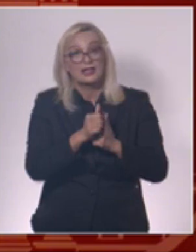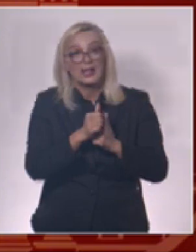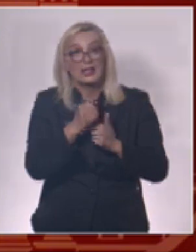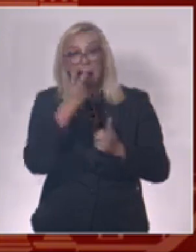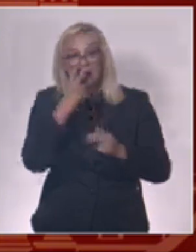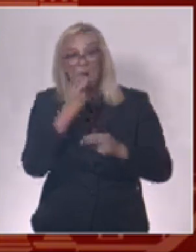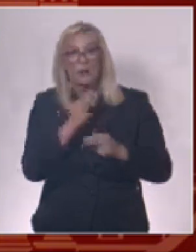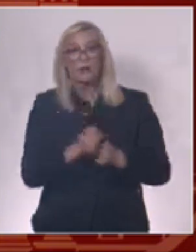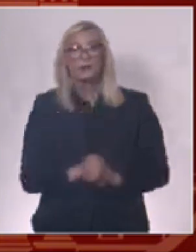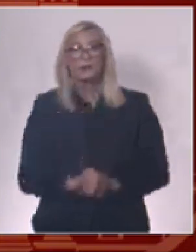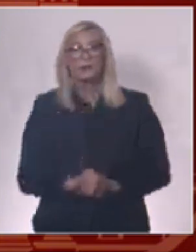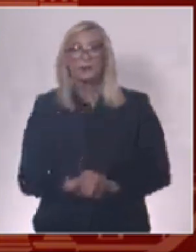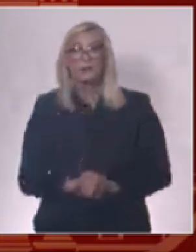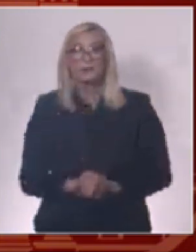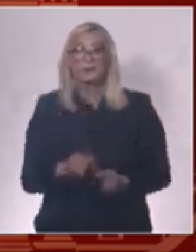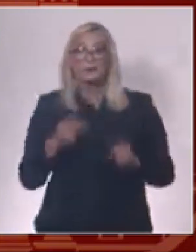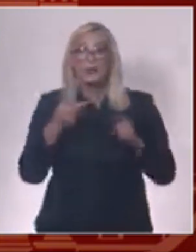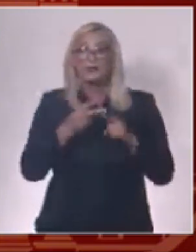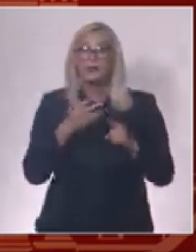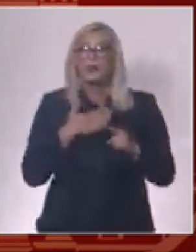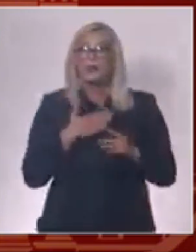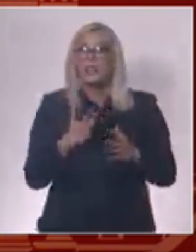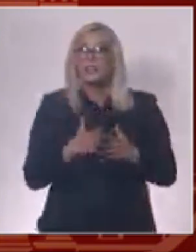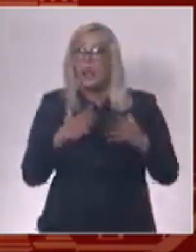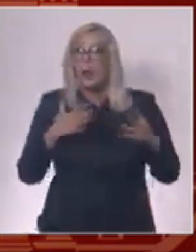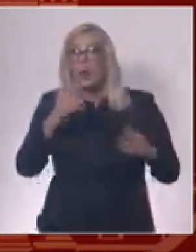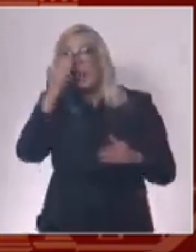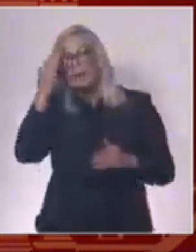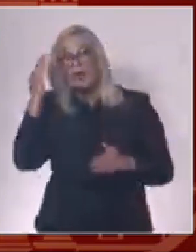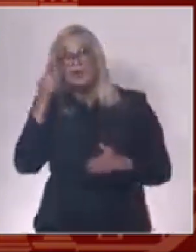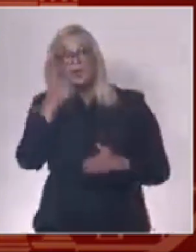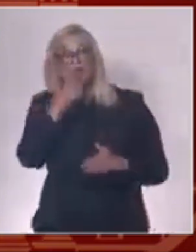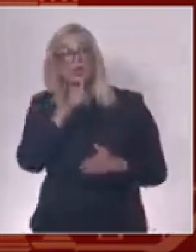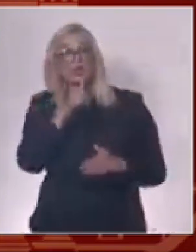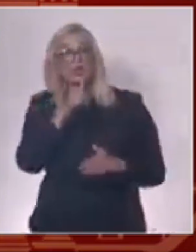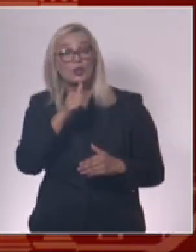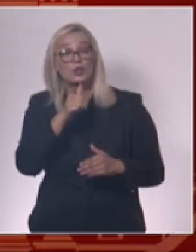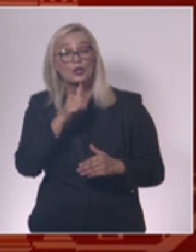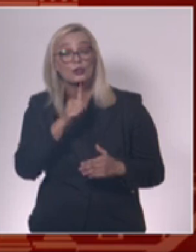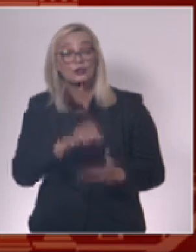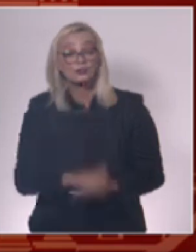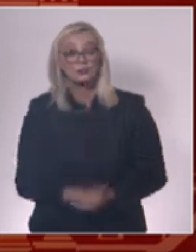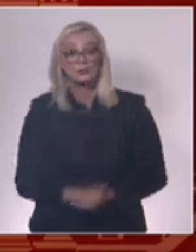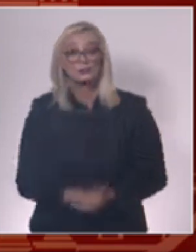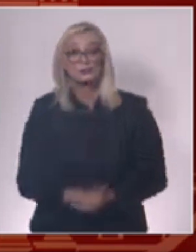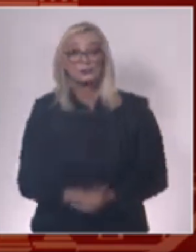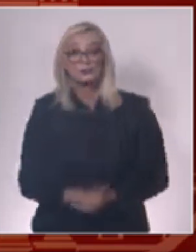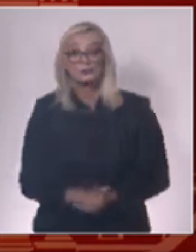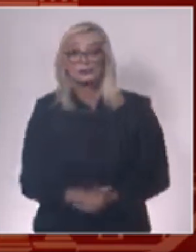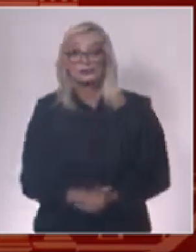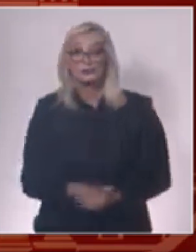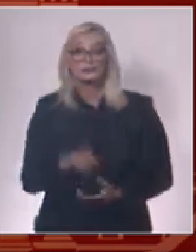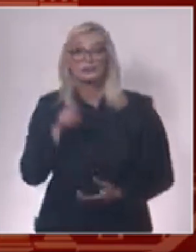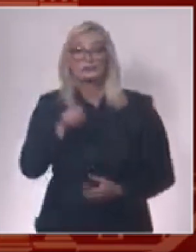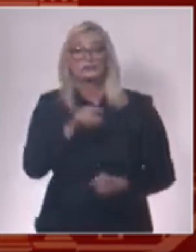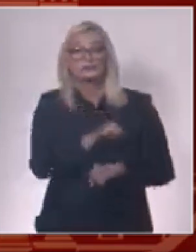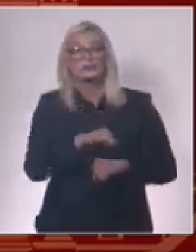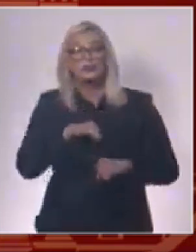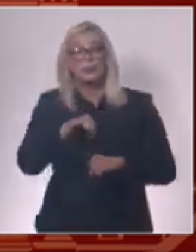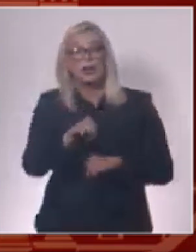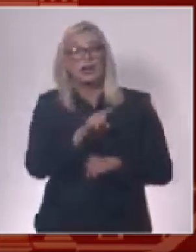страна, втората наша голема грижа е што овој проект не е